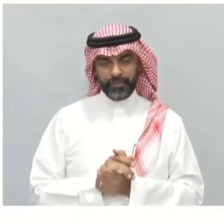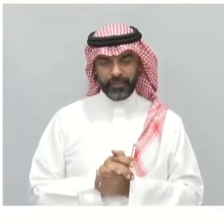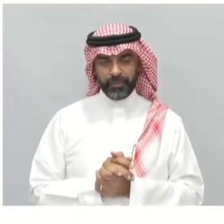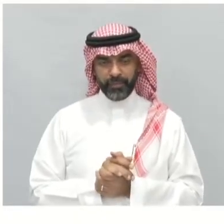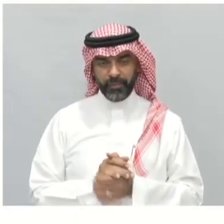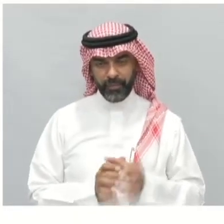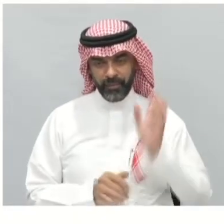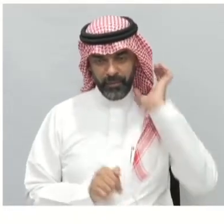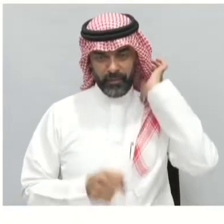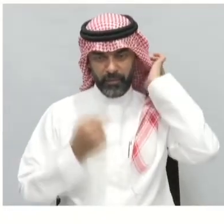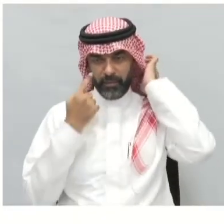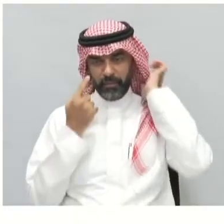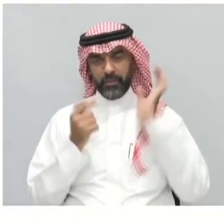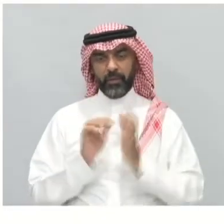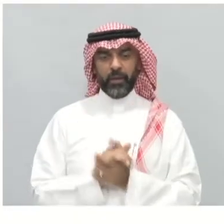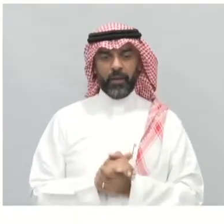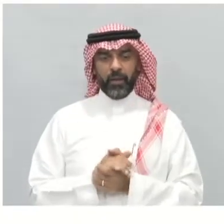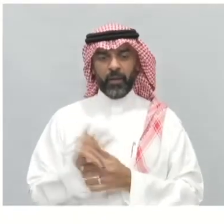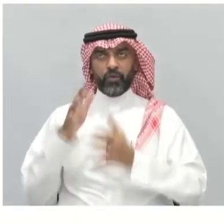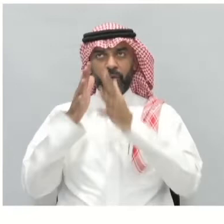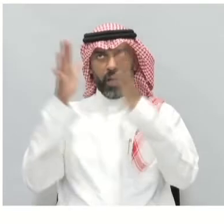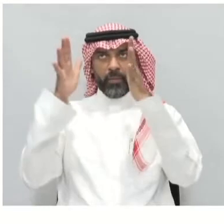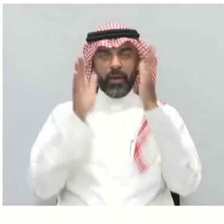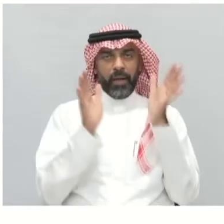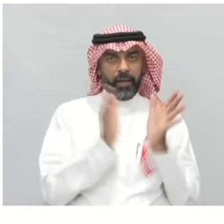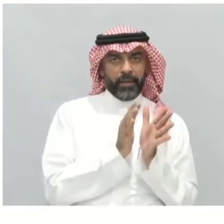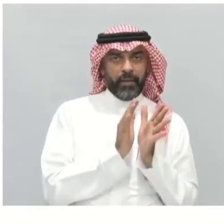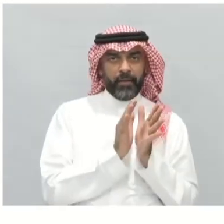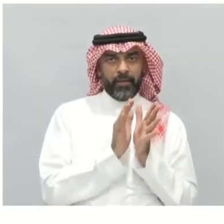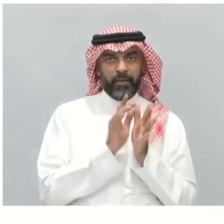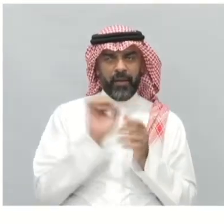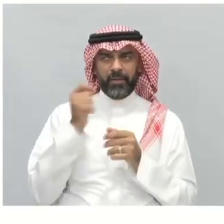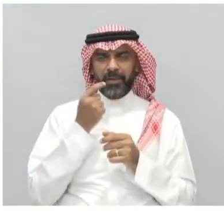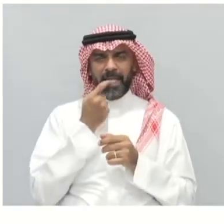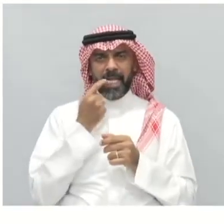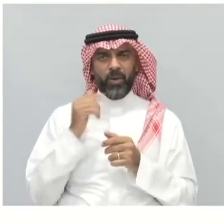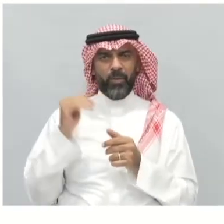طيب طالما عندي الاكبر بحسب العمر